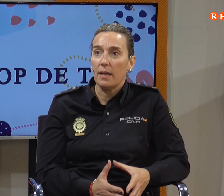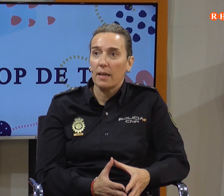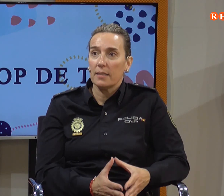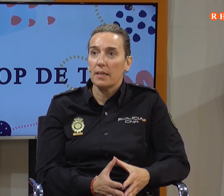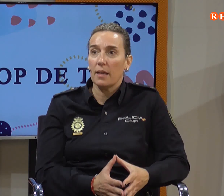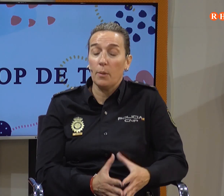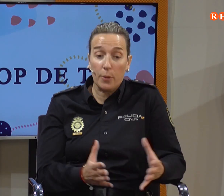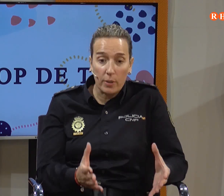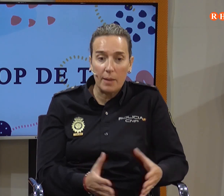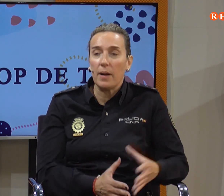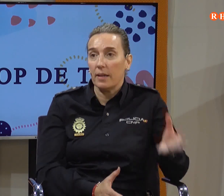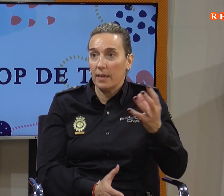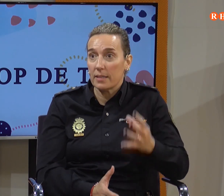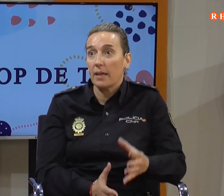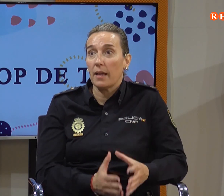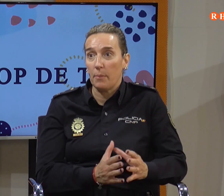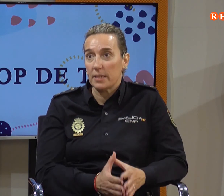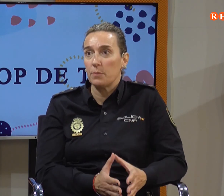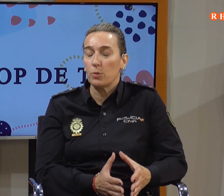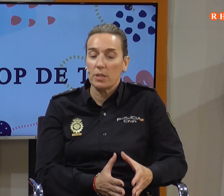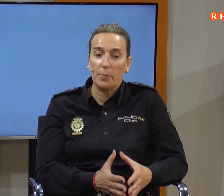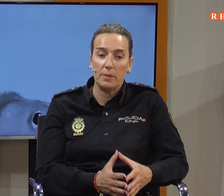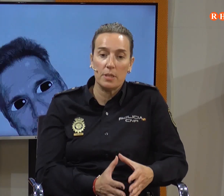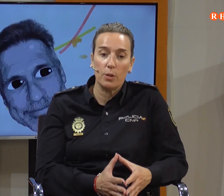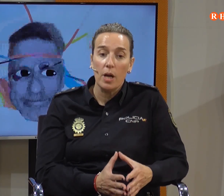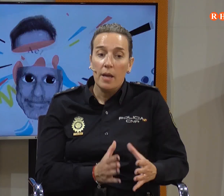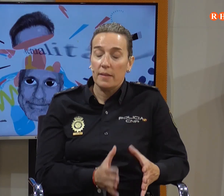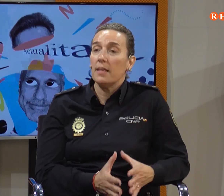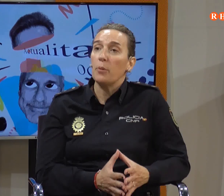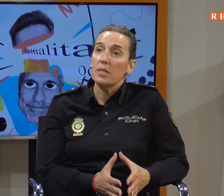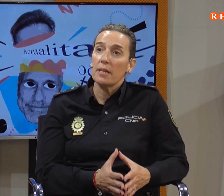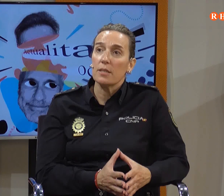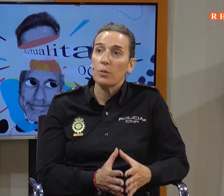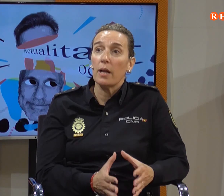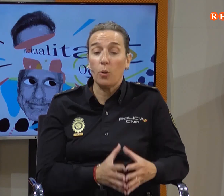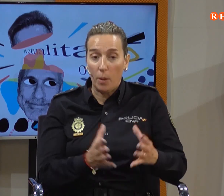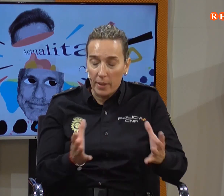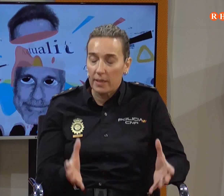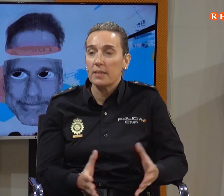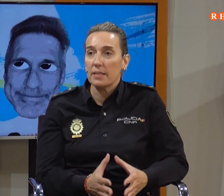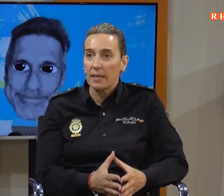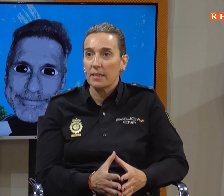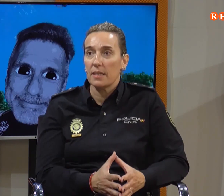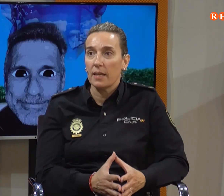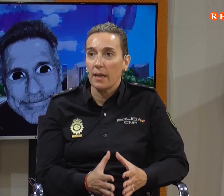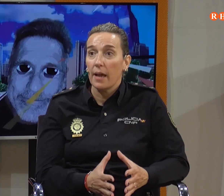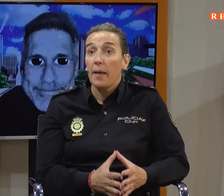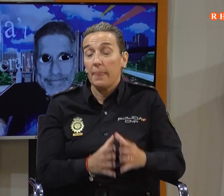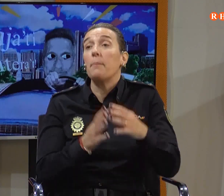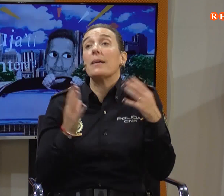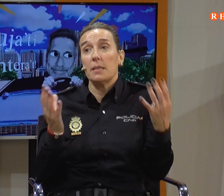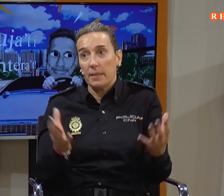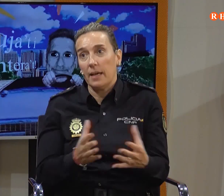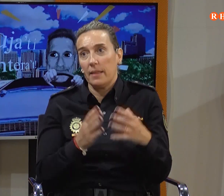ara este programa i que es quede amb aquestes mesures de prevenció. Des de la Policia Nacional, quan venen aquestes dates